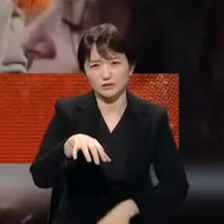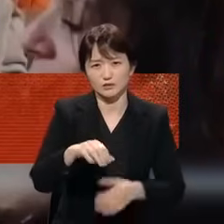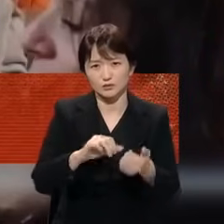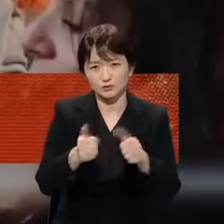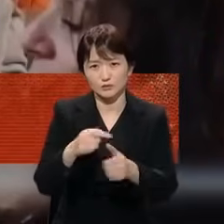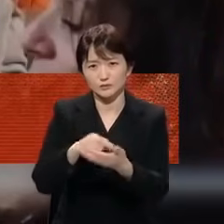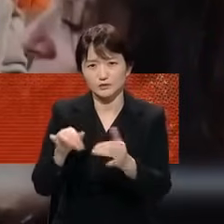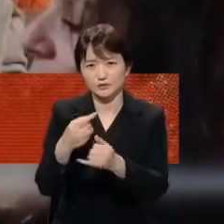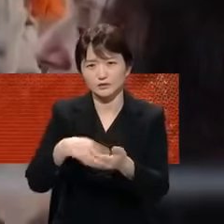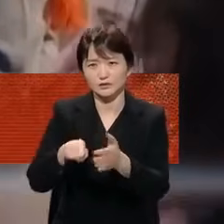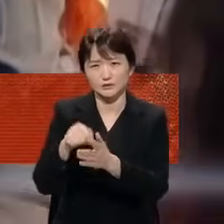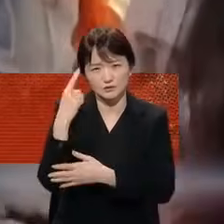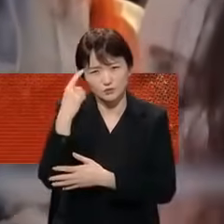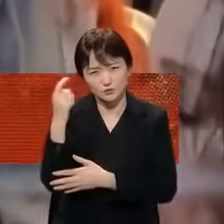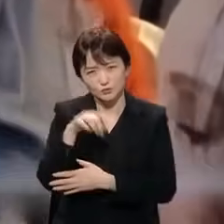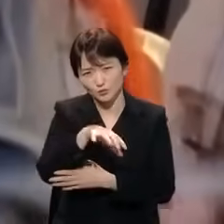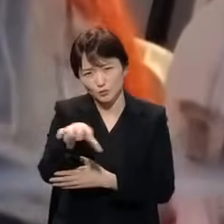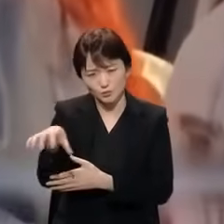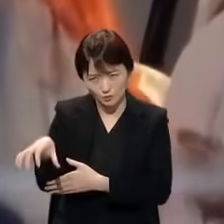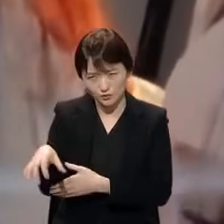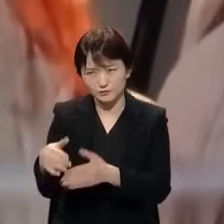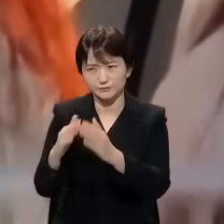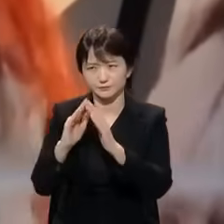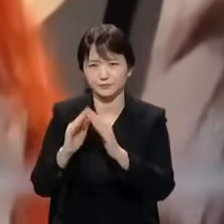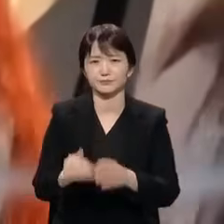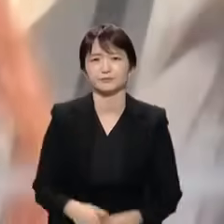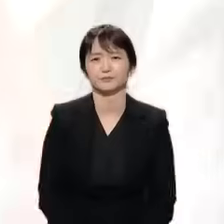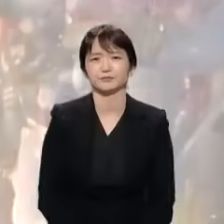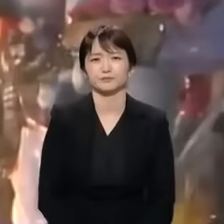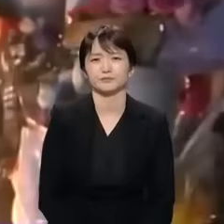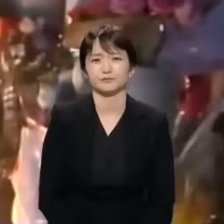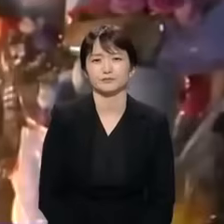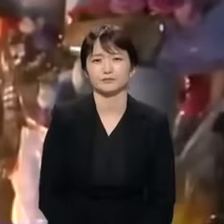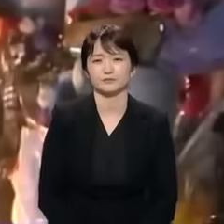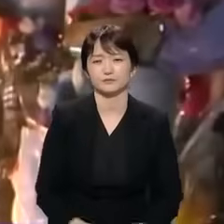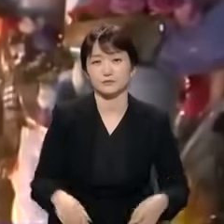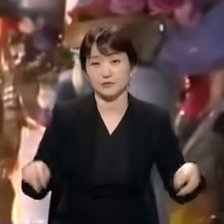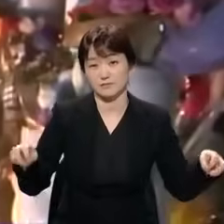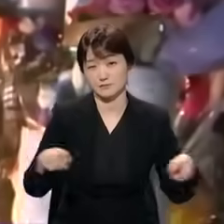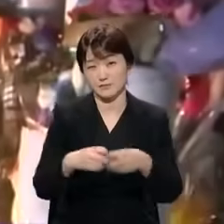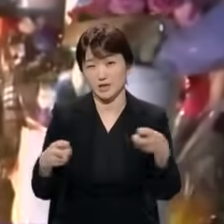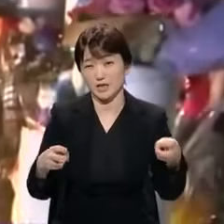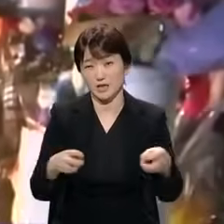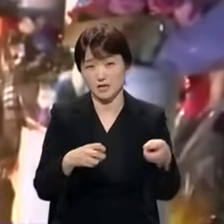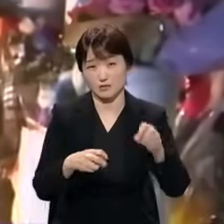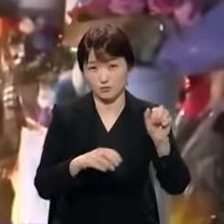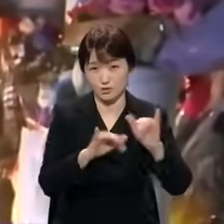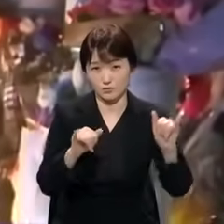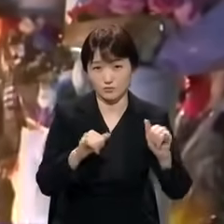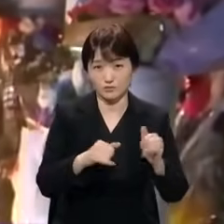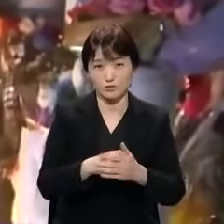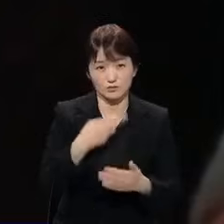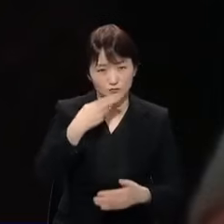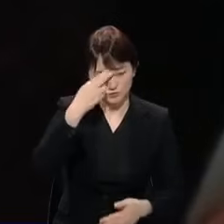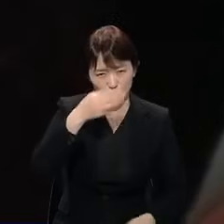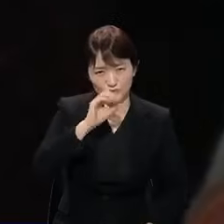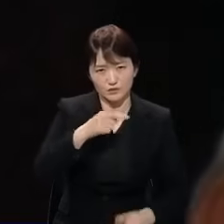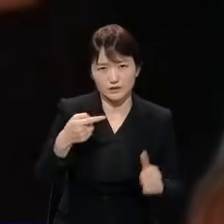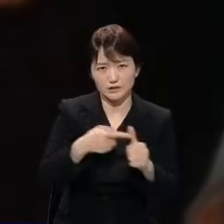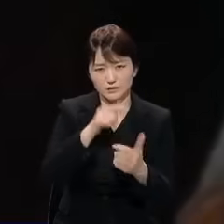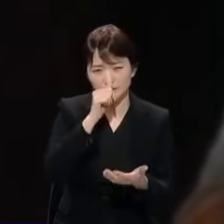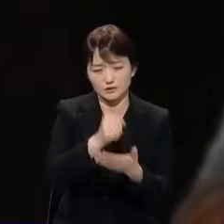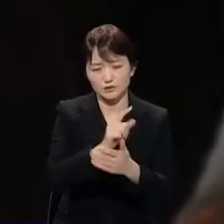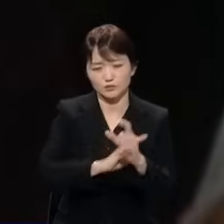숨진 피해자들을 위한 추모 공간이 만들어지기도 했습니다. 한편 가해 차량 운전자는 음주운전에 살인 혐의까지 더해져서 기소가